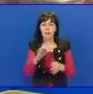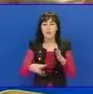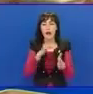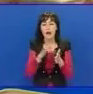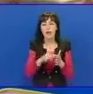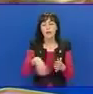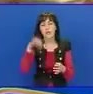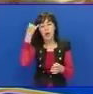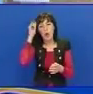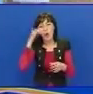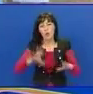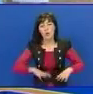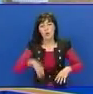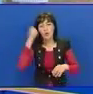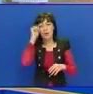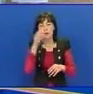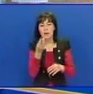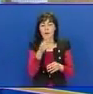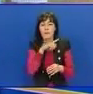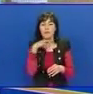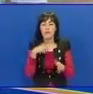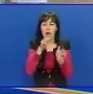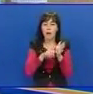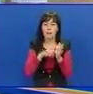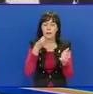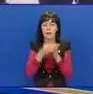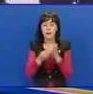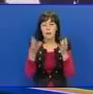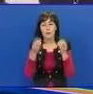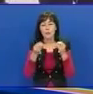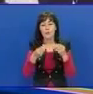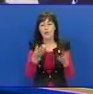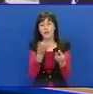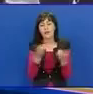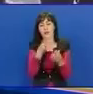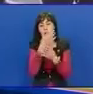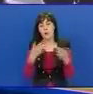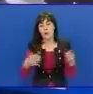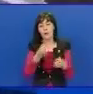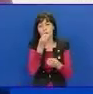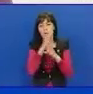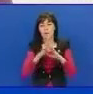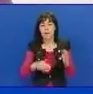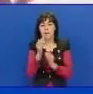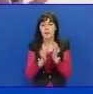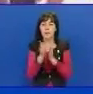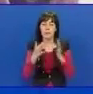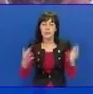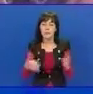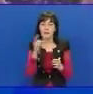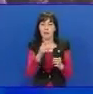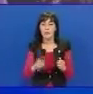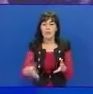қой, сиыр, жылқы еттерін нарықтағы бағадан арзан етіп сатты. Сондай-ақ тұрмыстық заттар, көкөніс, бақша дақылдары, жеміс-жидектер де